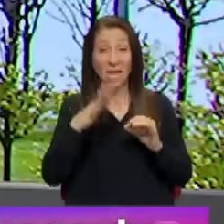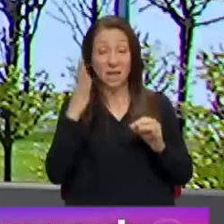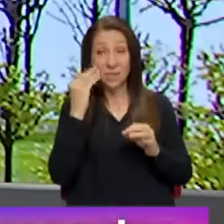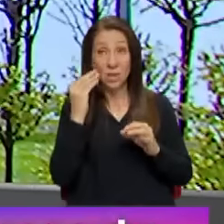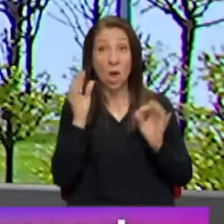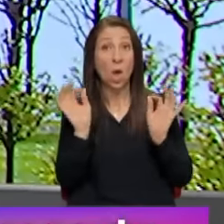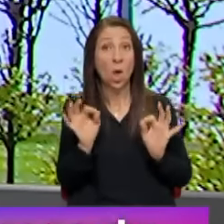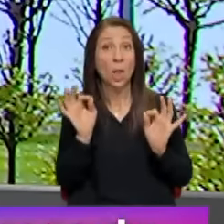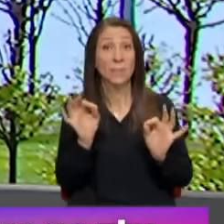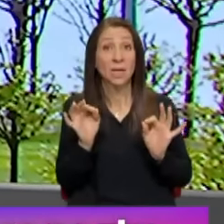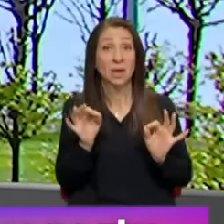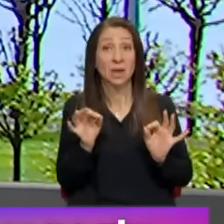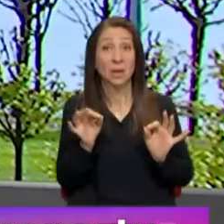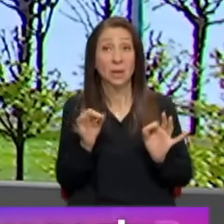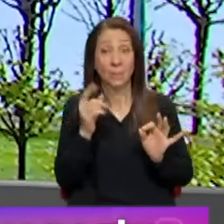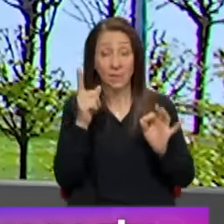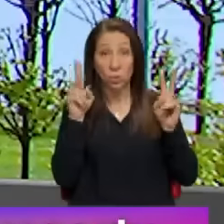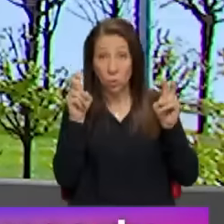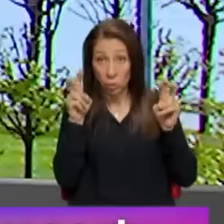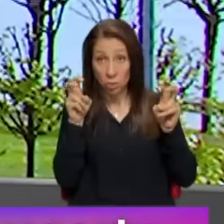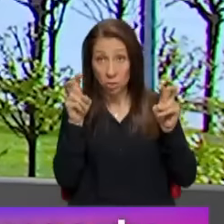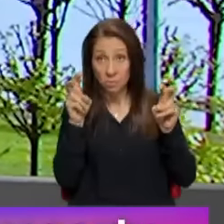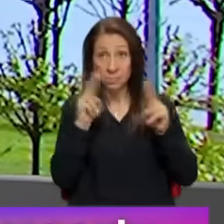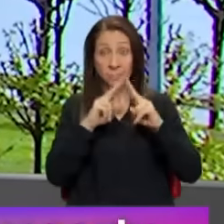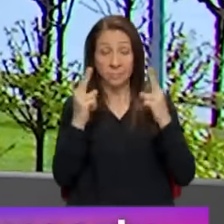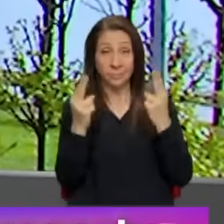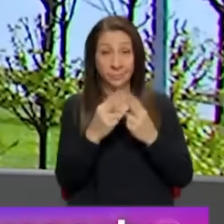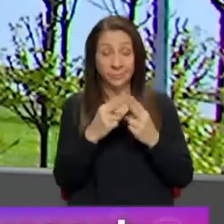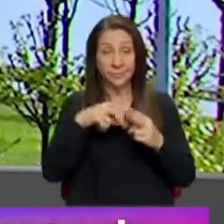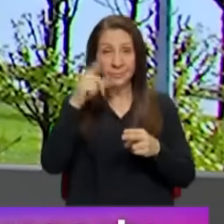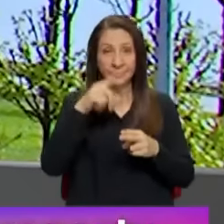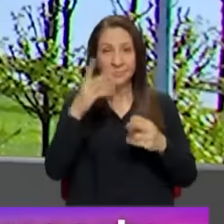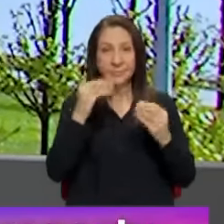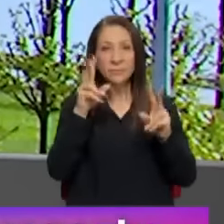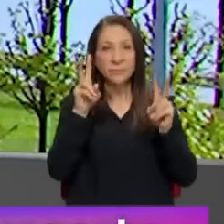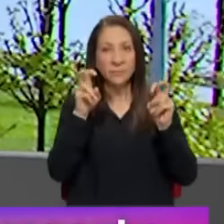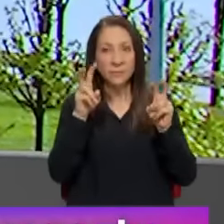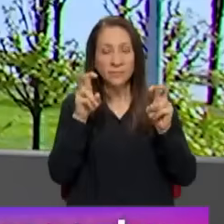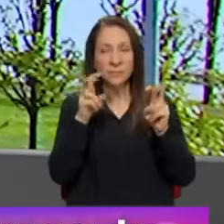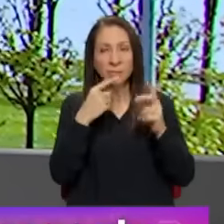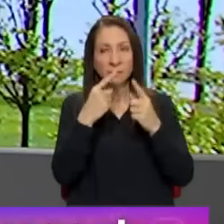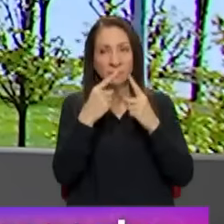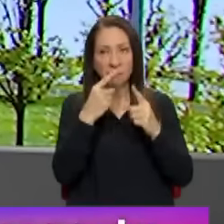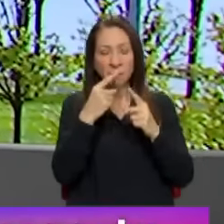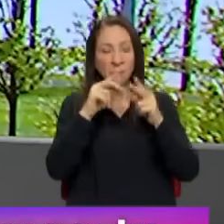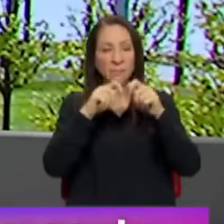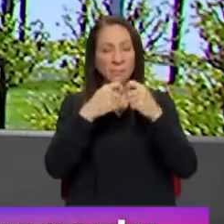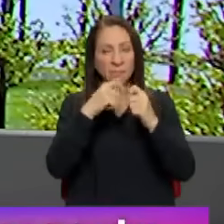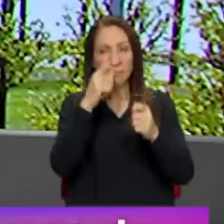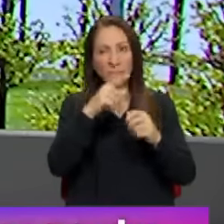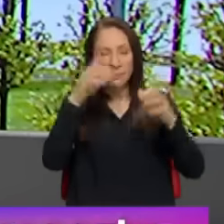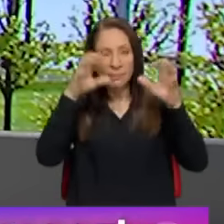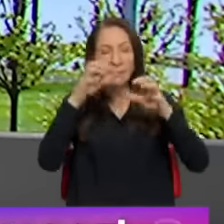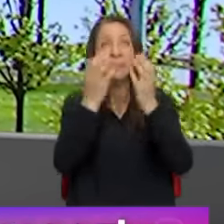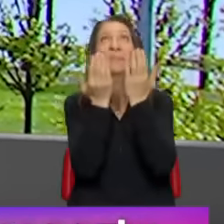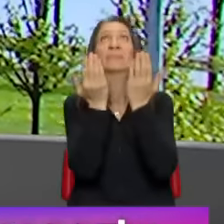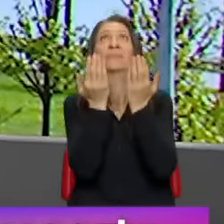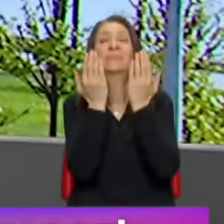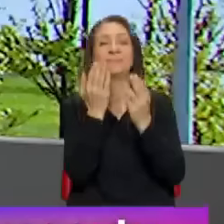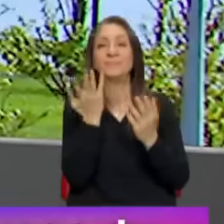anlamından önemli bir konudur. Dünyanın da gündeminde olan bir konudur. Konuşacağız. Kırşehir yağmur